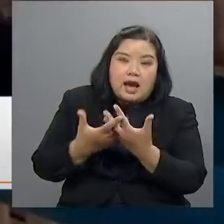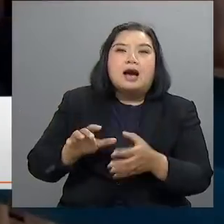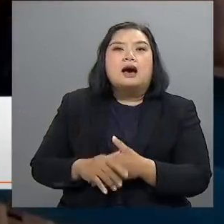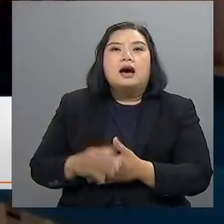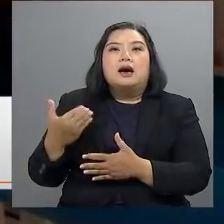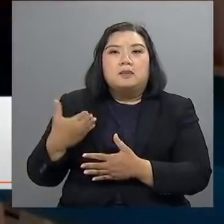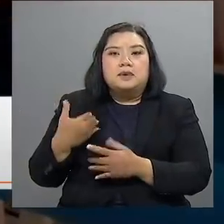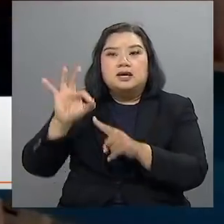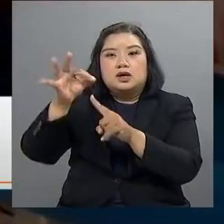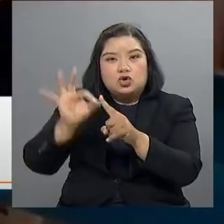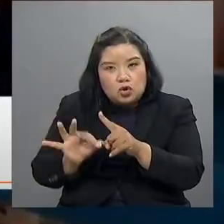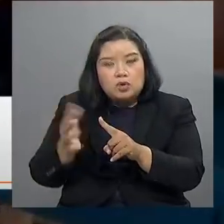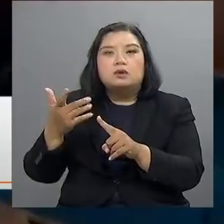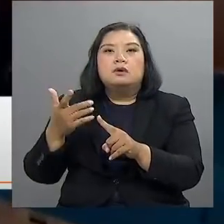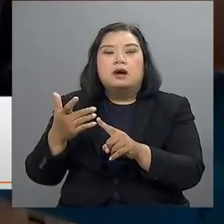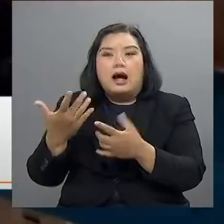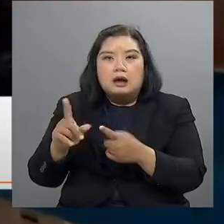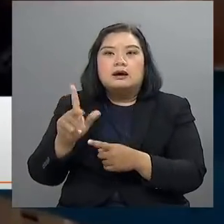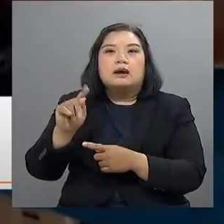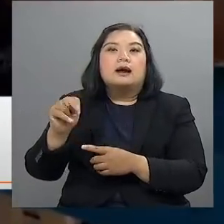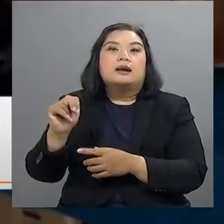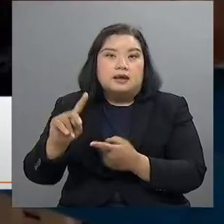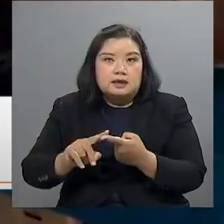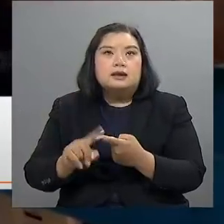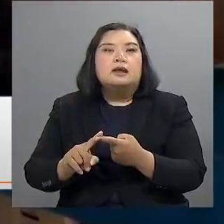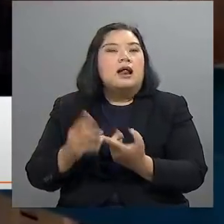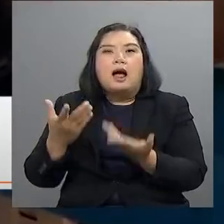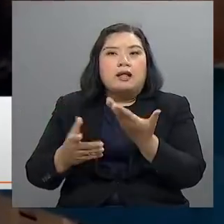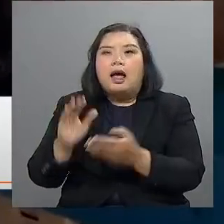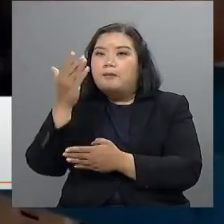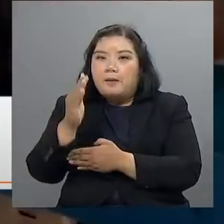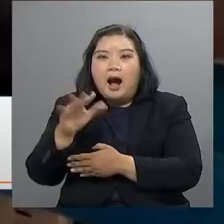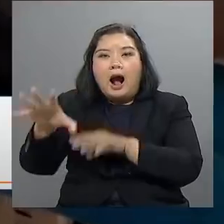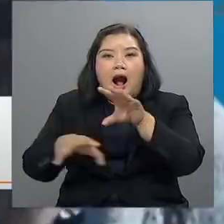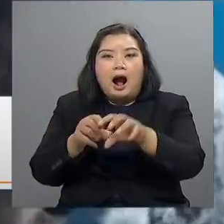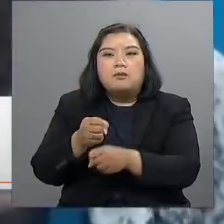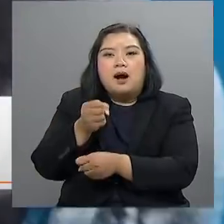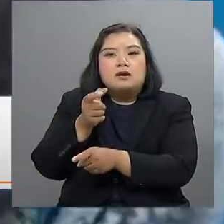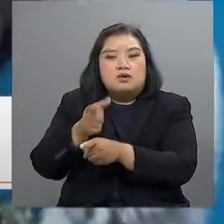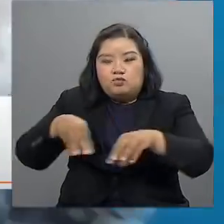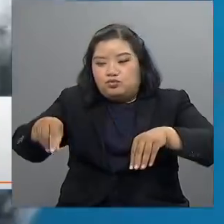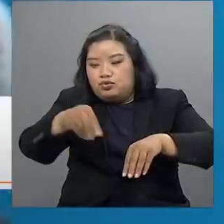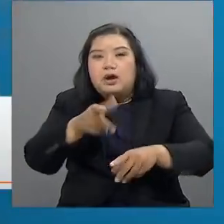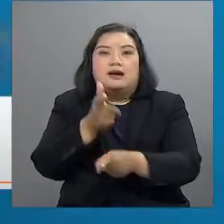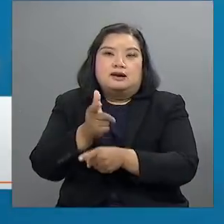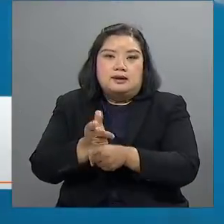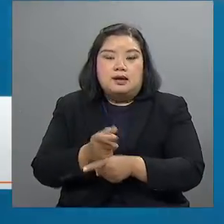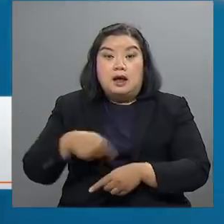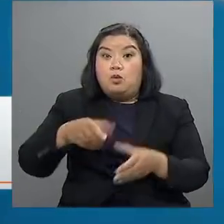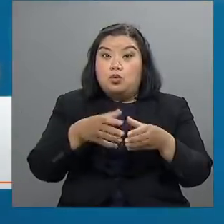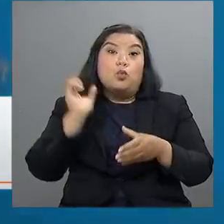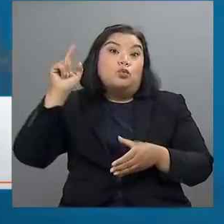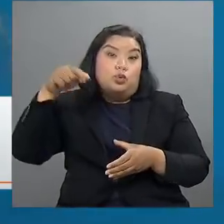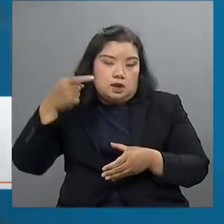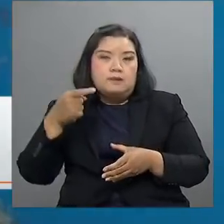าล์มเป็นอาหารสามารถลดต้นทุนได้เป็นอย่างดีเลยครับ โดยทางกลุ่มเนี่ยเขาได้รวมกลุ่มกันกู้เงินกองทุนบทบาทสตรีนะครับมาซื้อแ